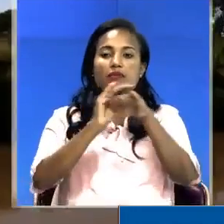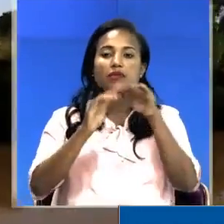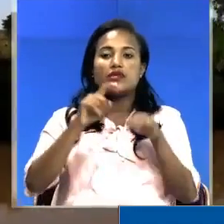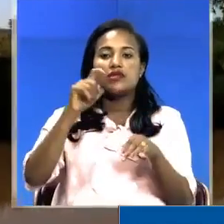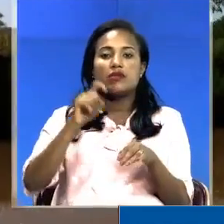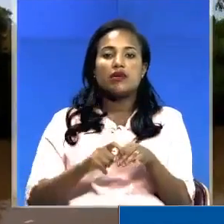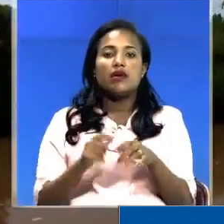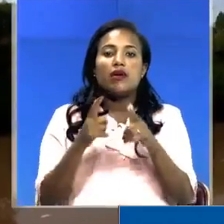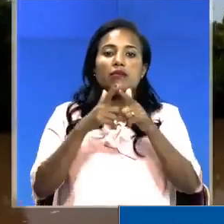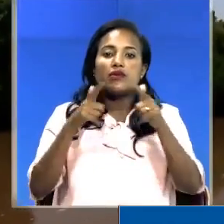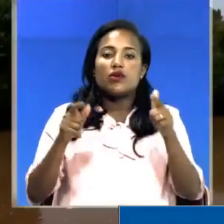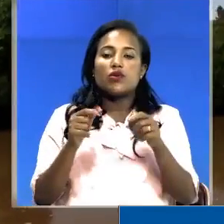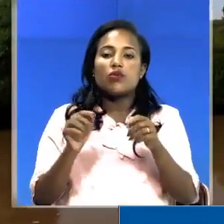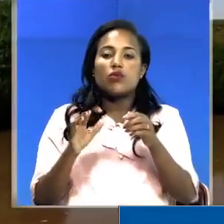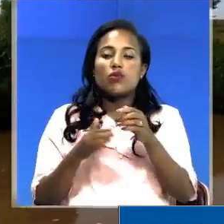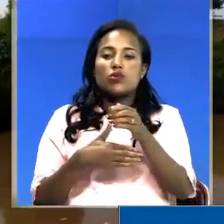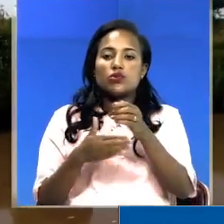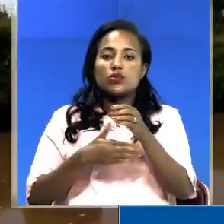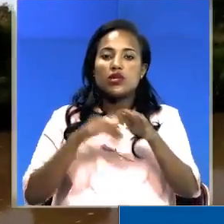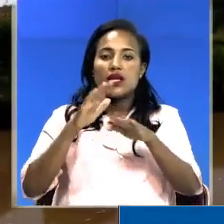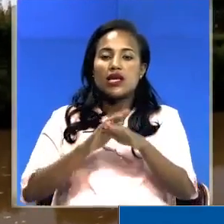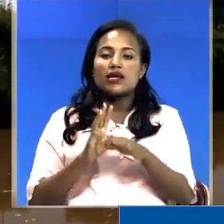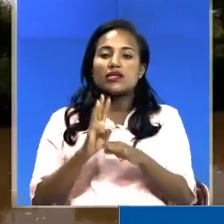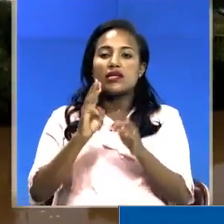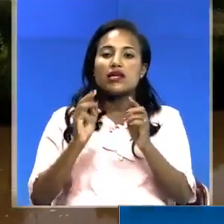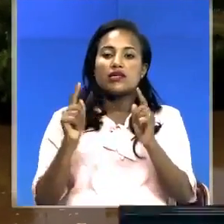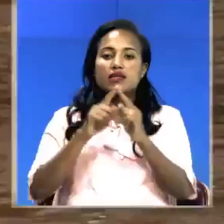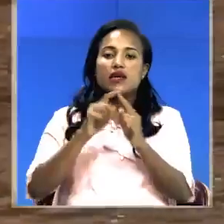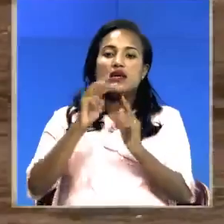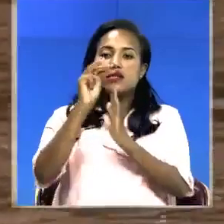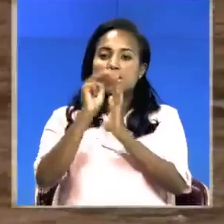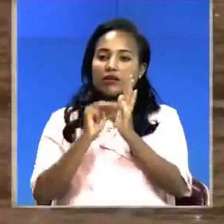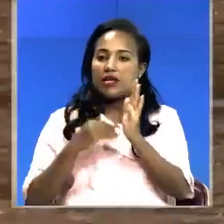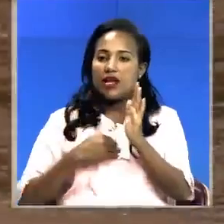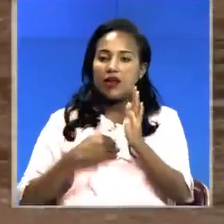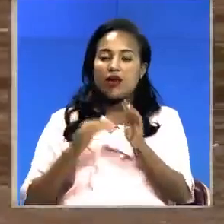በትልልቅ ወንዞችና ገባር ወንዞች ላይ ከሰኔ እስከ ጥቅምት ባሉት ወራት አሳን